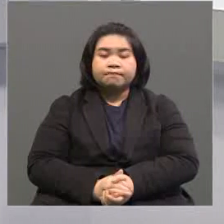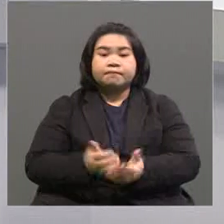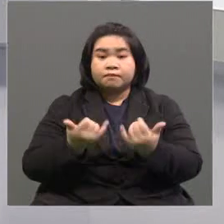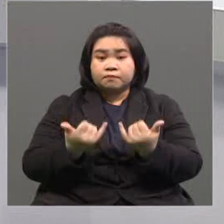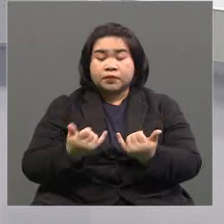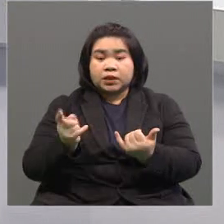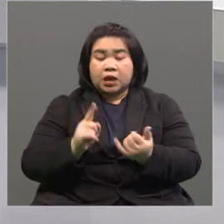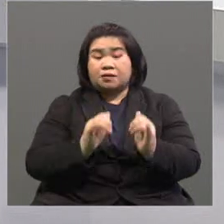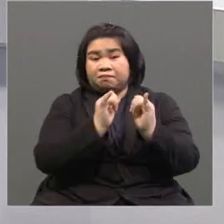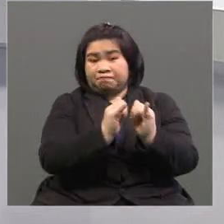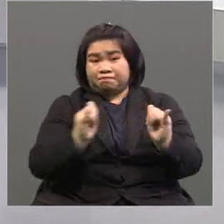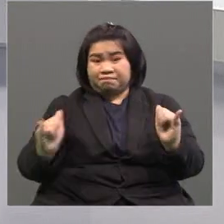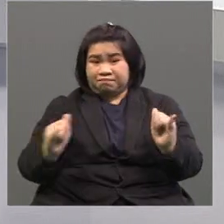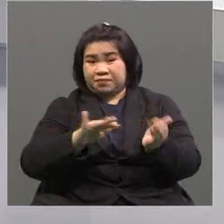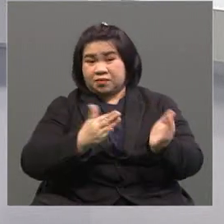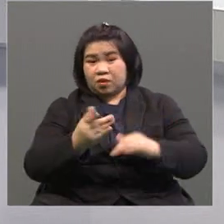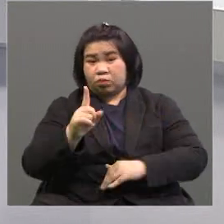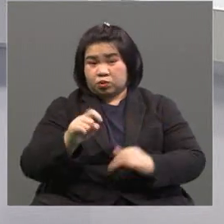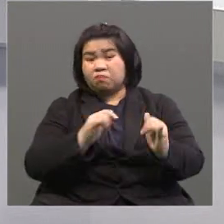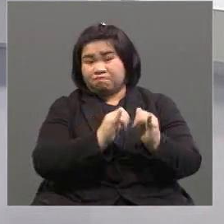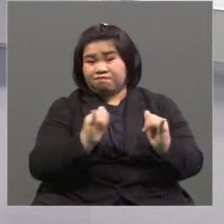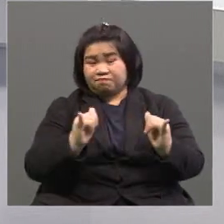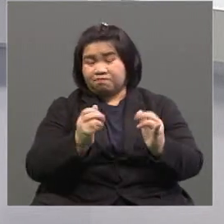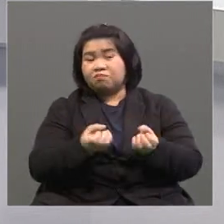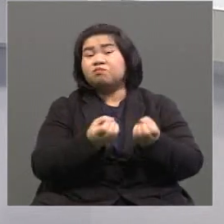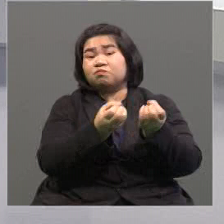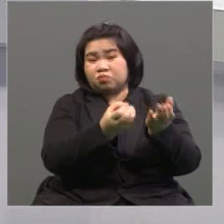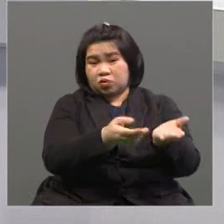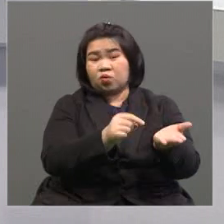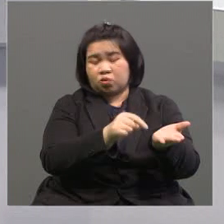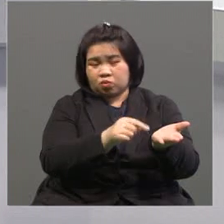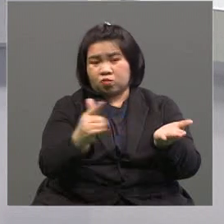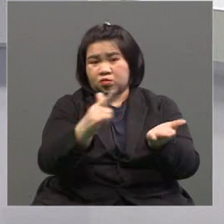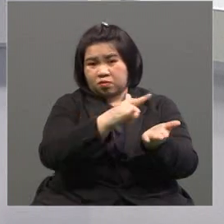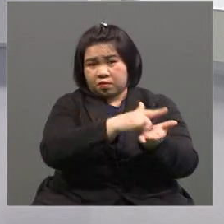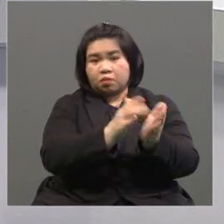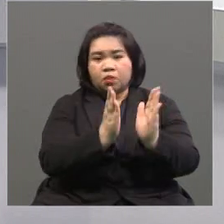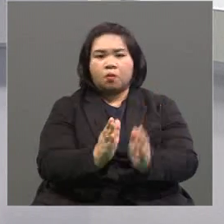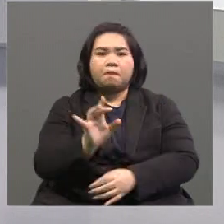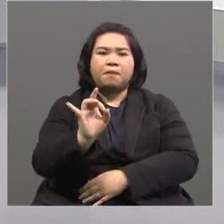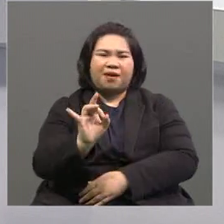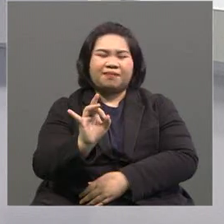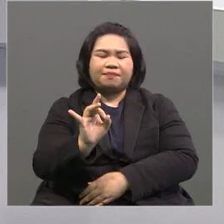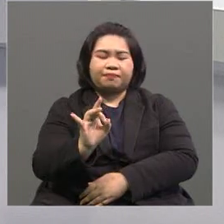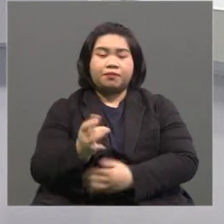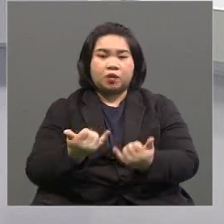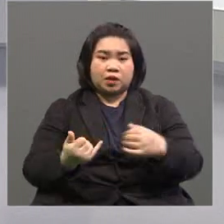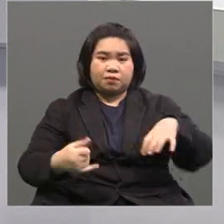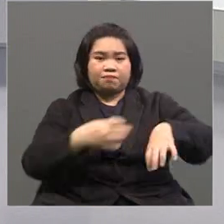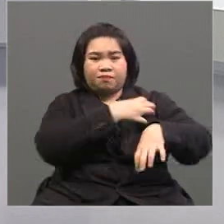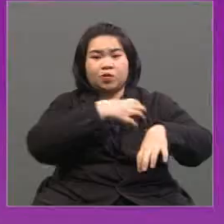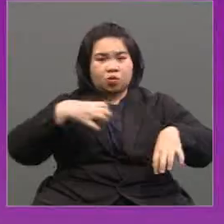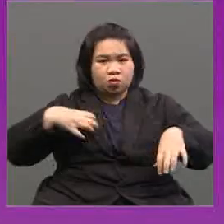แล้ววันนี้นะคะร่างของแรงงานไทยที่เสียชีวิตที่ได้รับการจัดส่งมาถึงประเทศไทยแล้ว8คนด้วยกันค่ะโดยทางสถานทูตณกรุงเทลอา